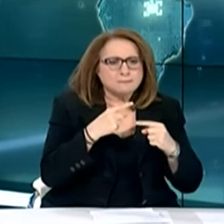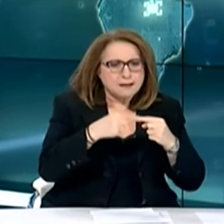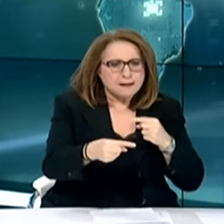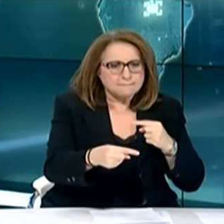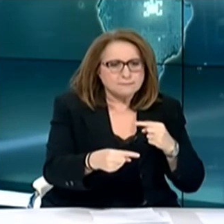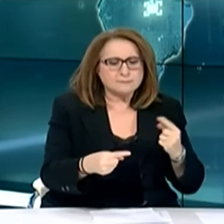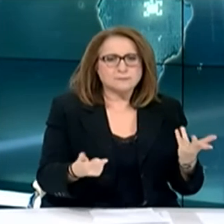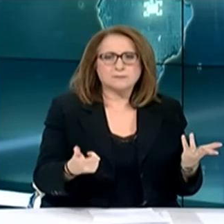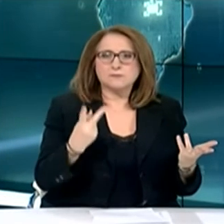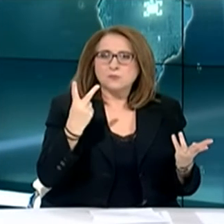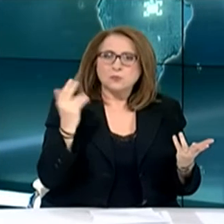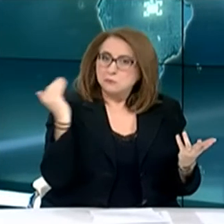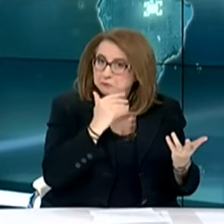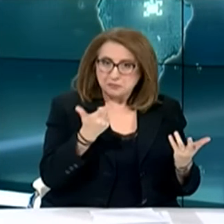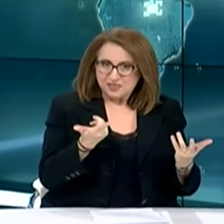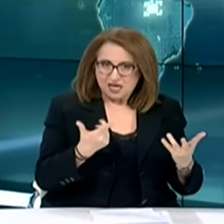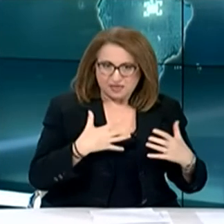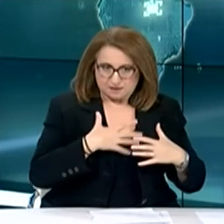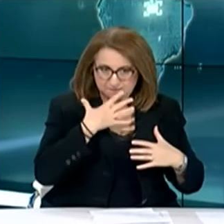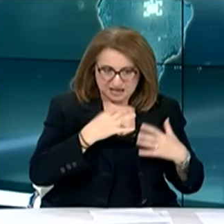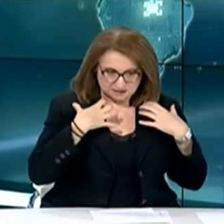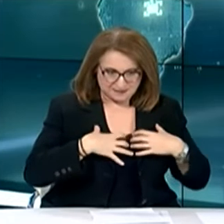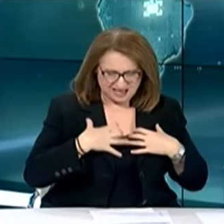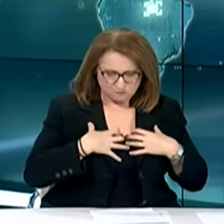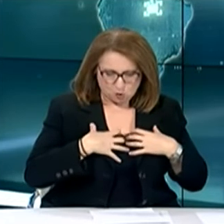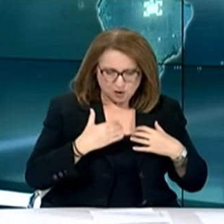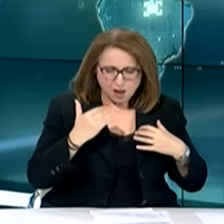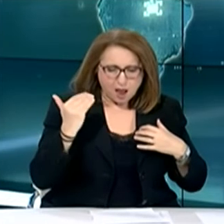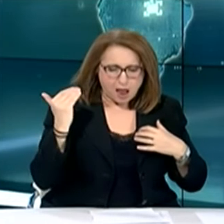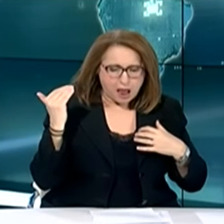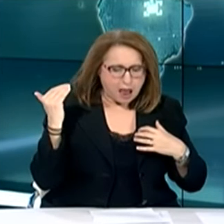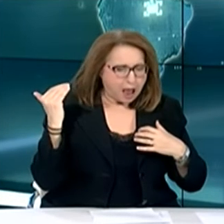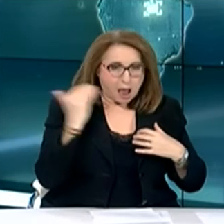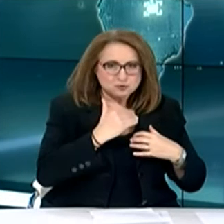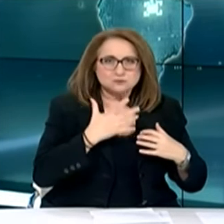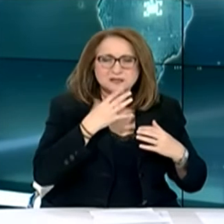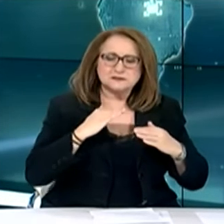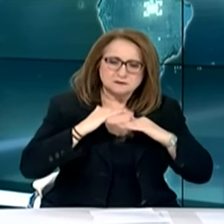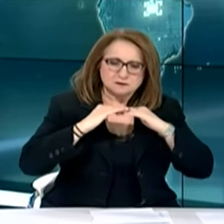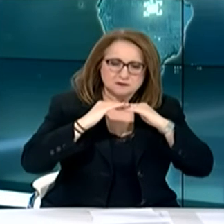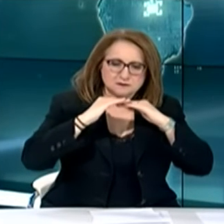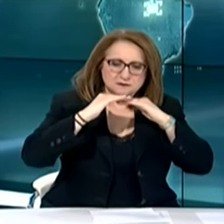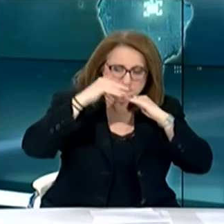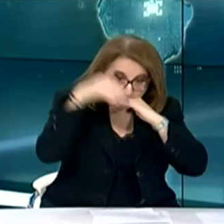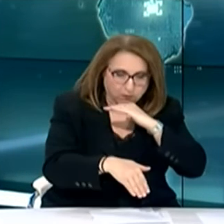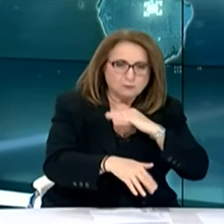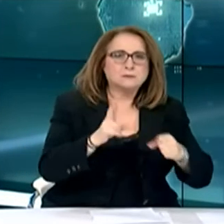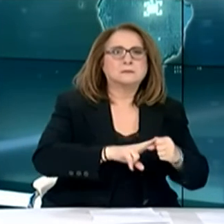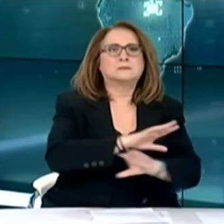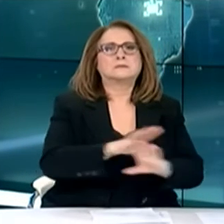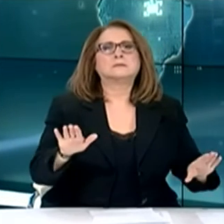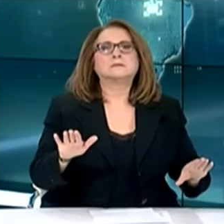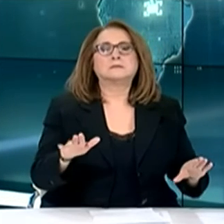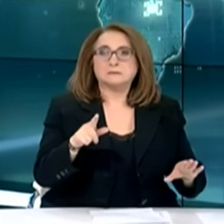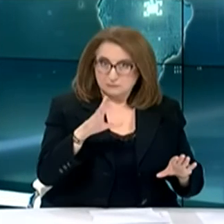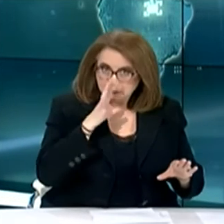που είχαμε δει όμως και είχαμε συζητήσει ότι υπάρχει ένα σημείο καμπής, δηλαδή μπαίνουν πιο ήπια και ξαφνικά υπάρχει ένα γύρισμα.